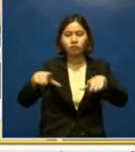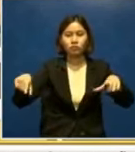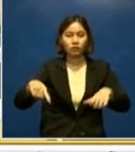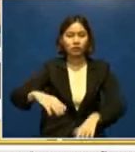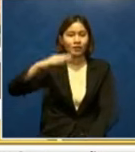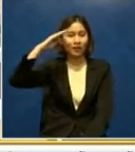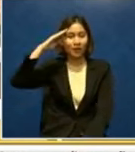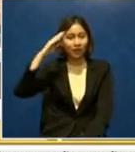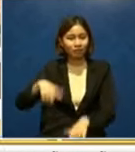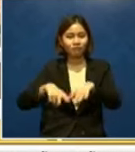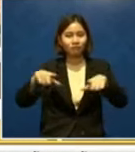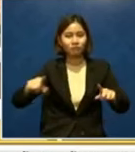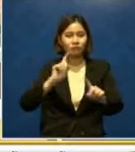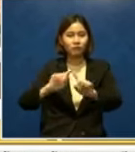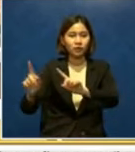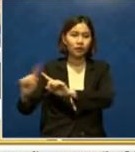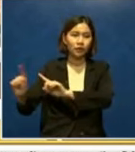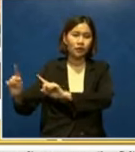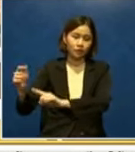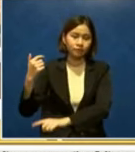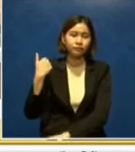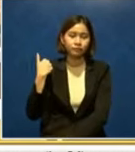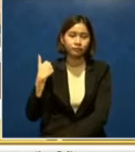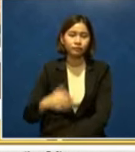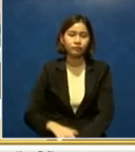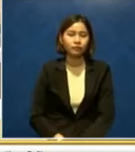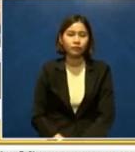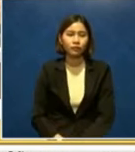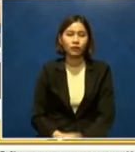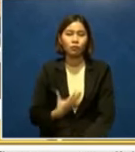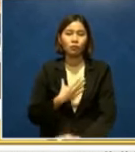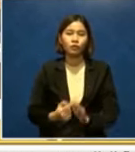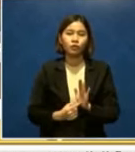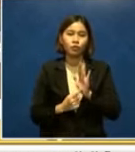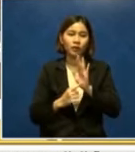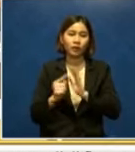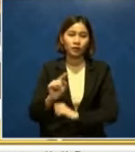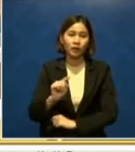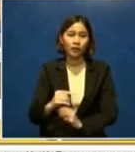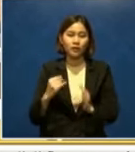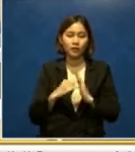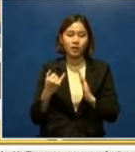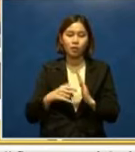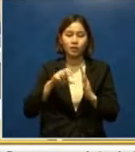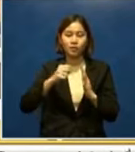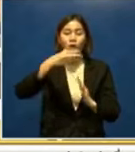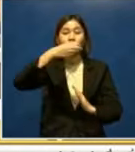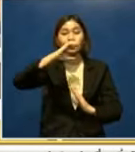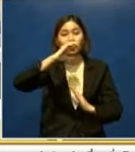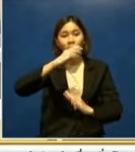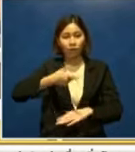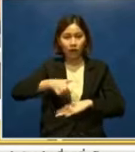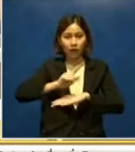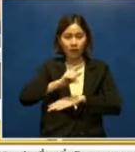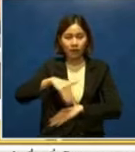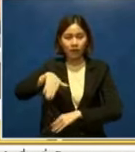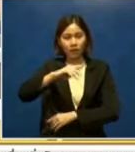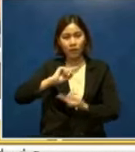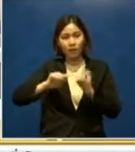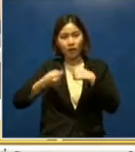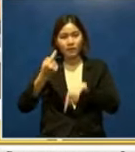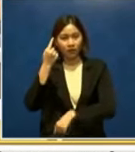ทหารและอื่นๆอีกมากมายผมยกตัวอย่างจังหวัดสระแก้วให้ท่านประธานและเพื่อน